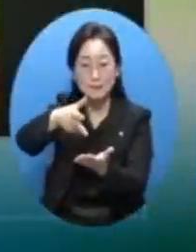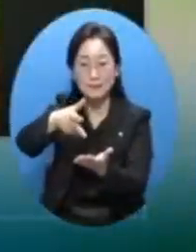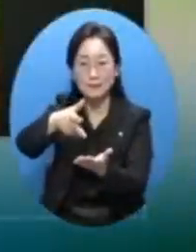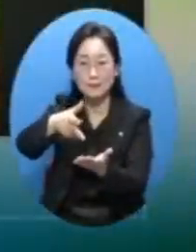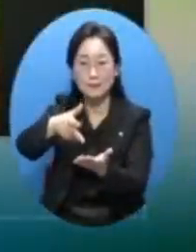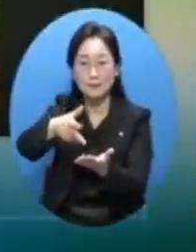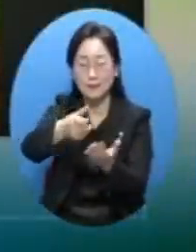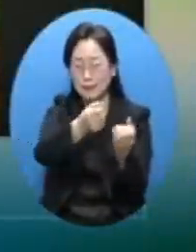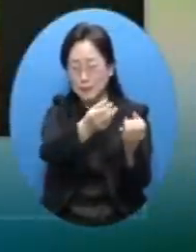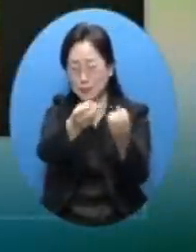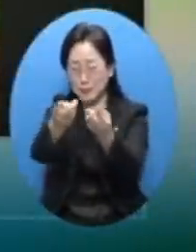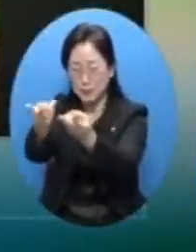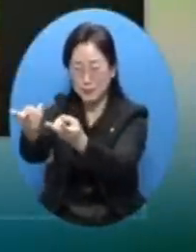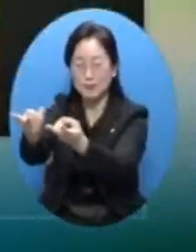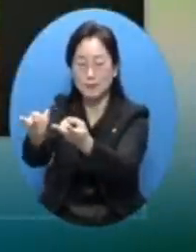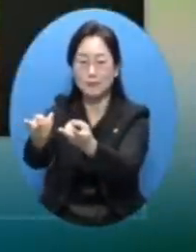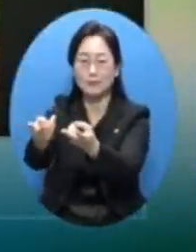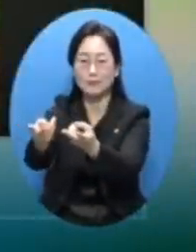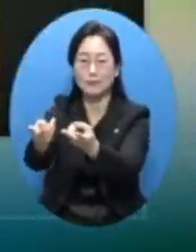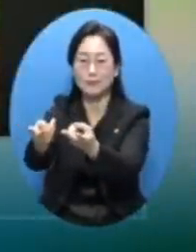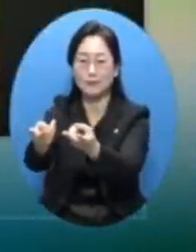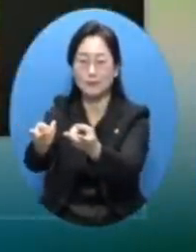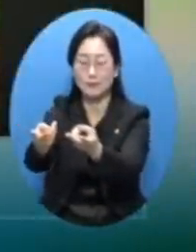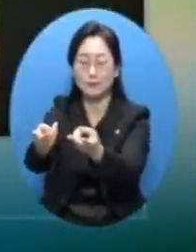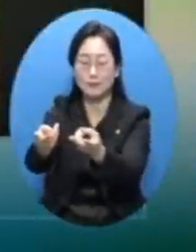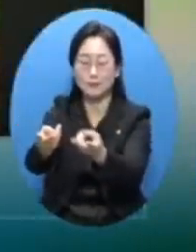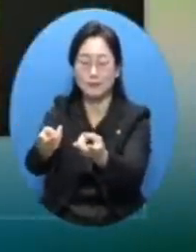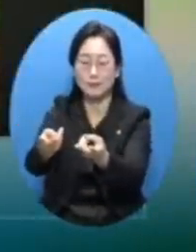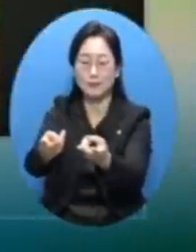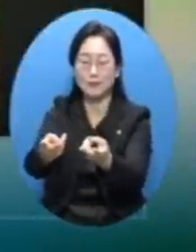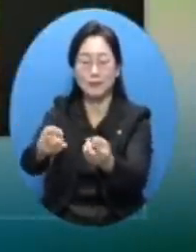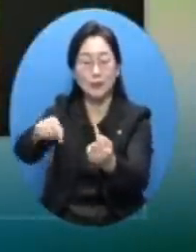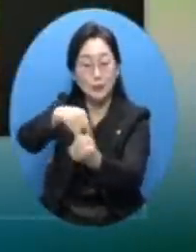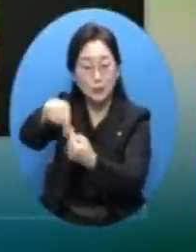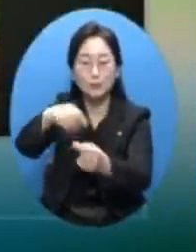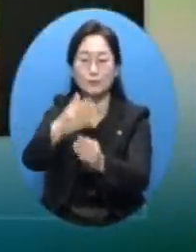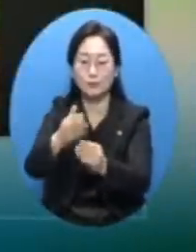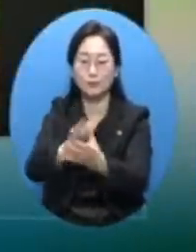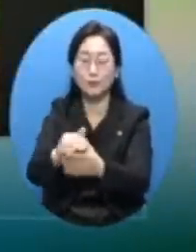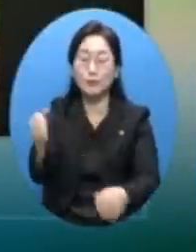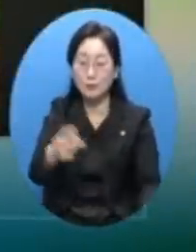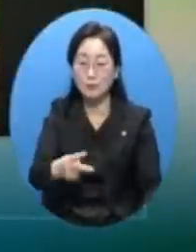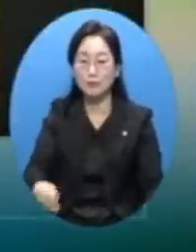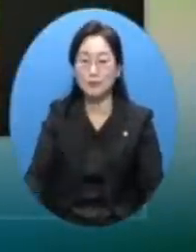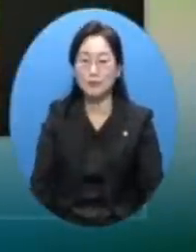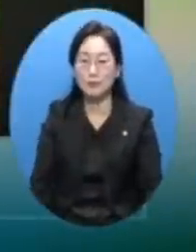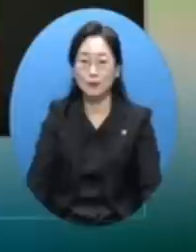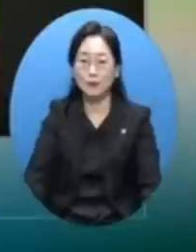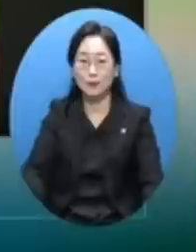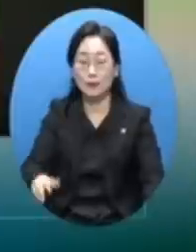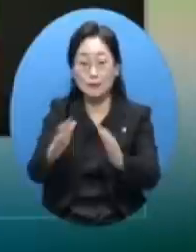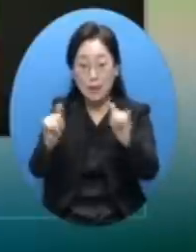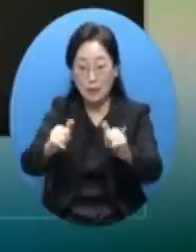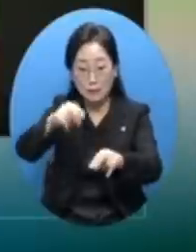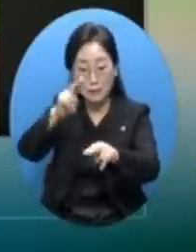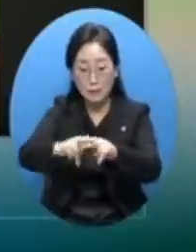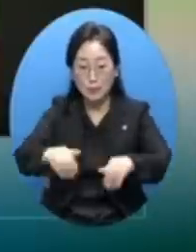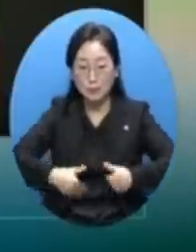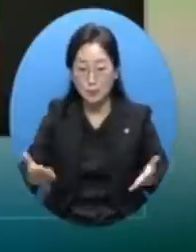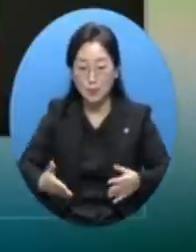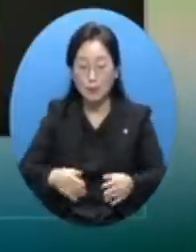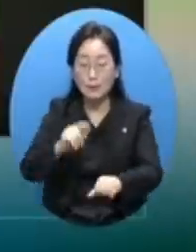모든 필요한 사람에게 나눠주는 그런 피자 사업을 하고 있고 또 무인 피자 배달 차량도